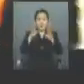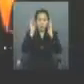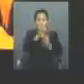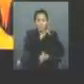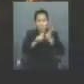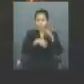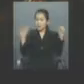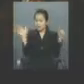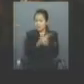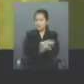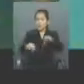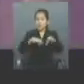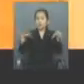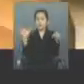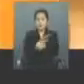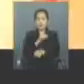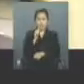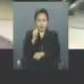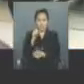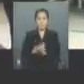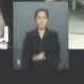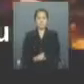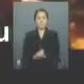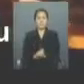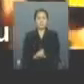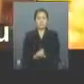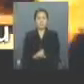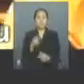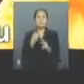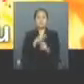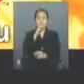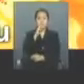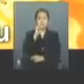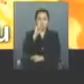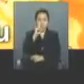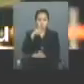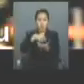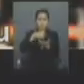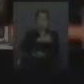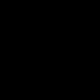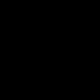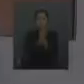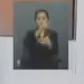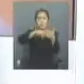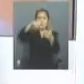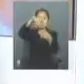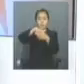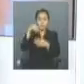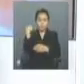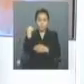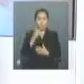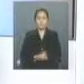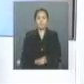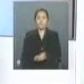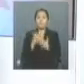ปแบบได้เร็วๆนี้วรลักษณ์อิสรางกุลณอยุธยาไทย PBS รายงาน ส่วนการแข่ง